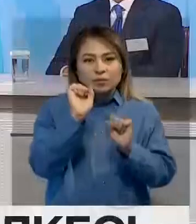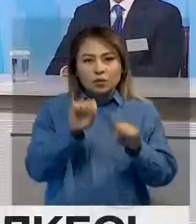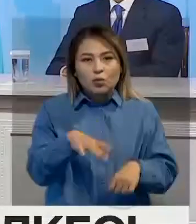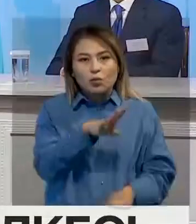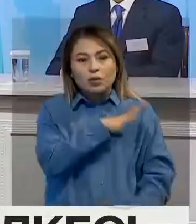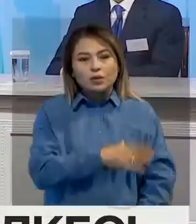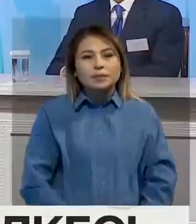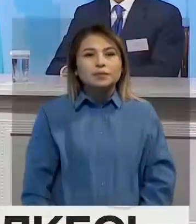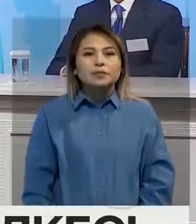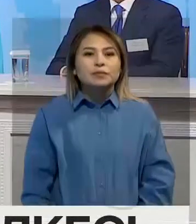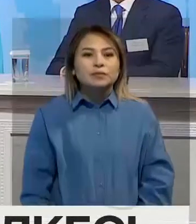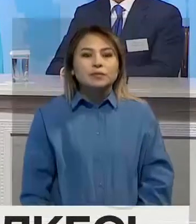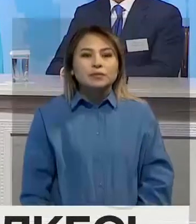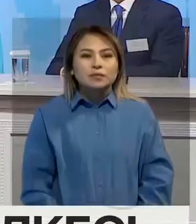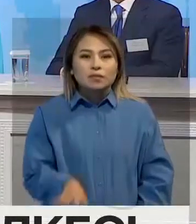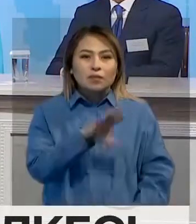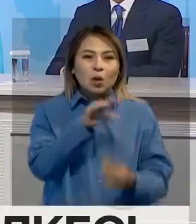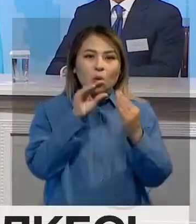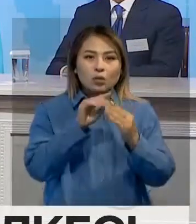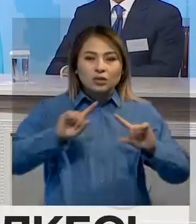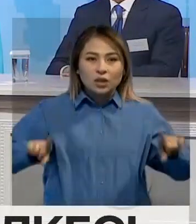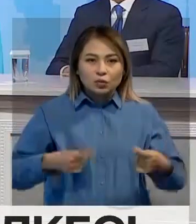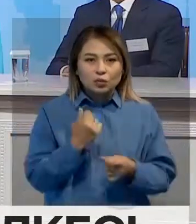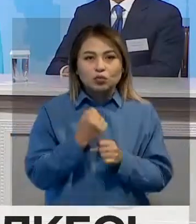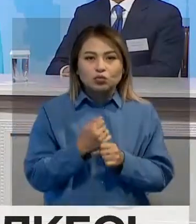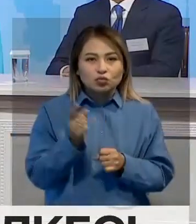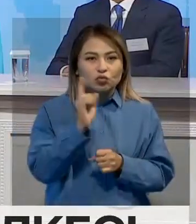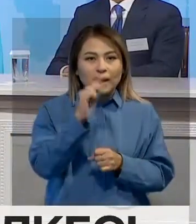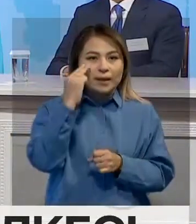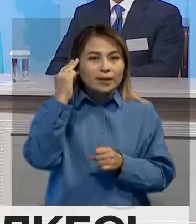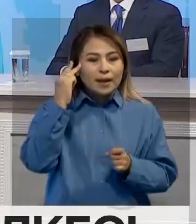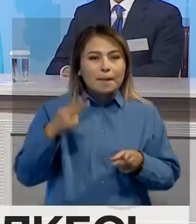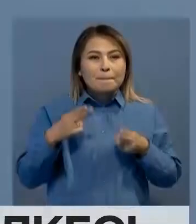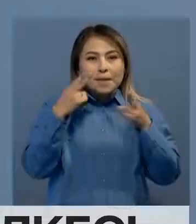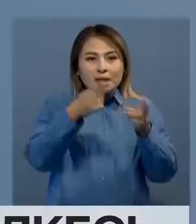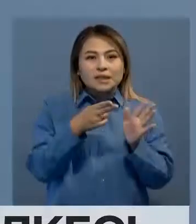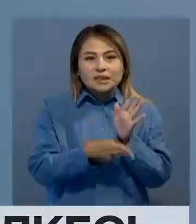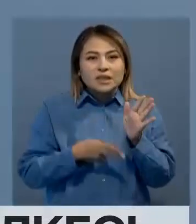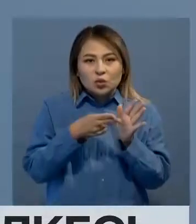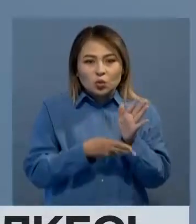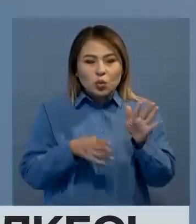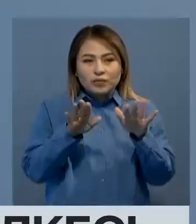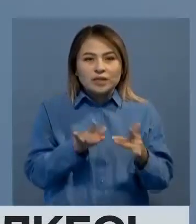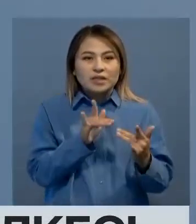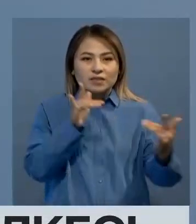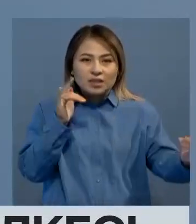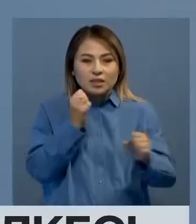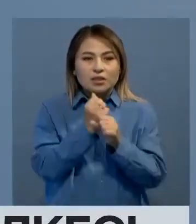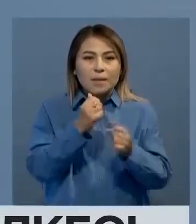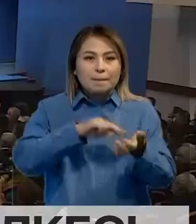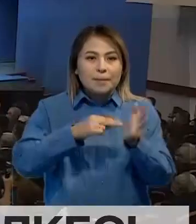Еліміздің көлік әлеуетін дамыту үшін бақты арқылы Қытайға баратын темір жол желісін салуды жоспарлап